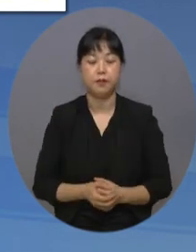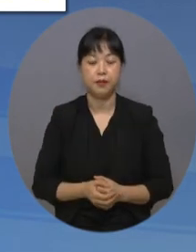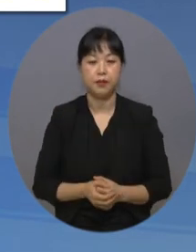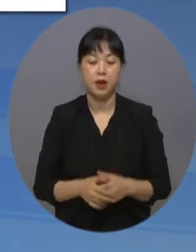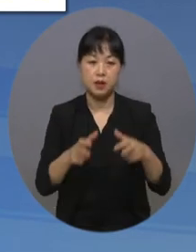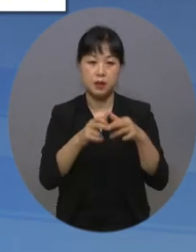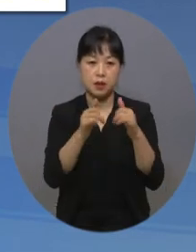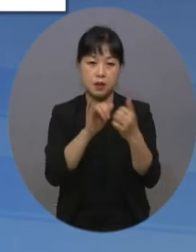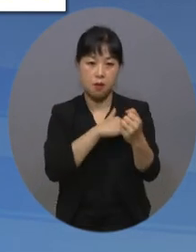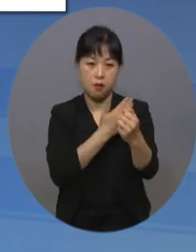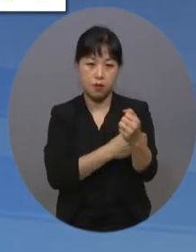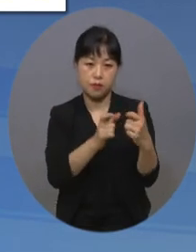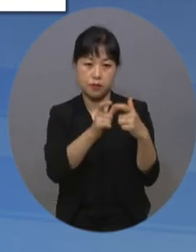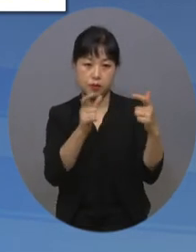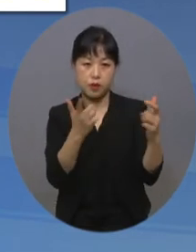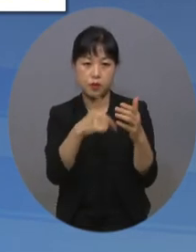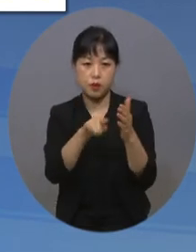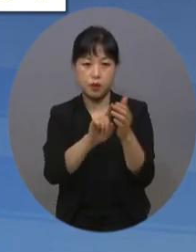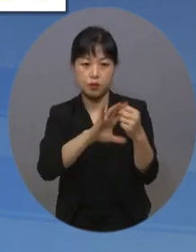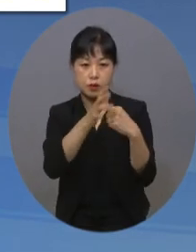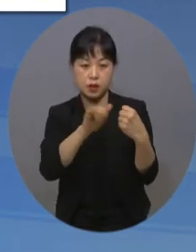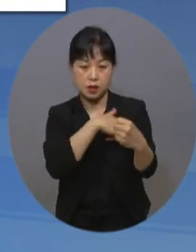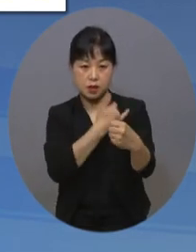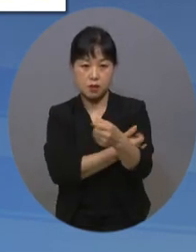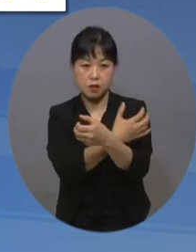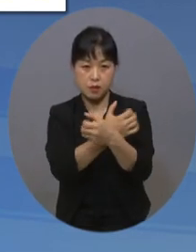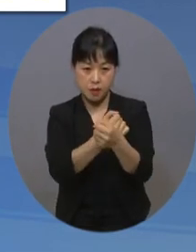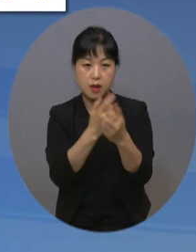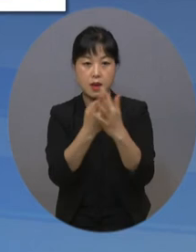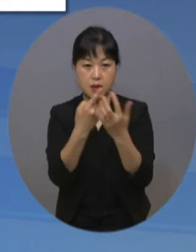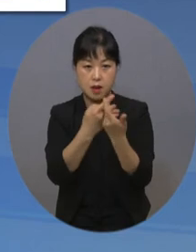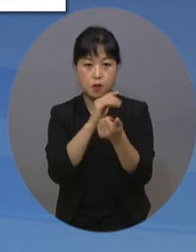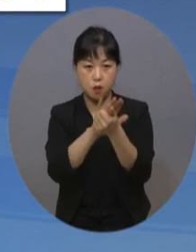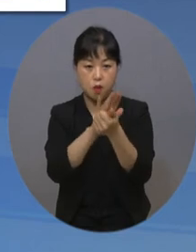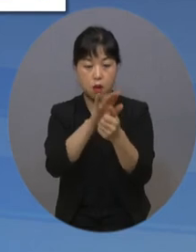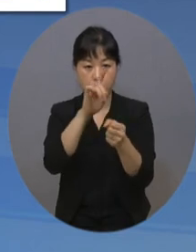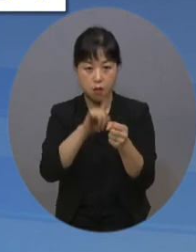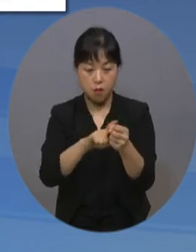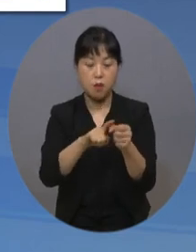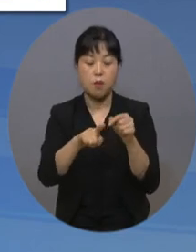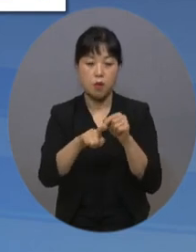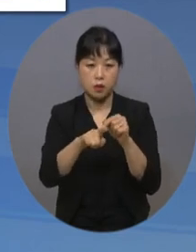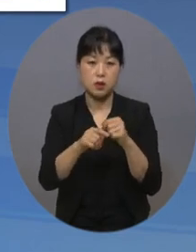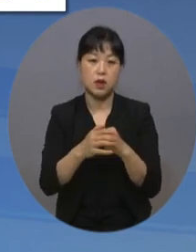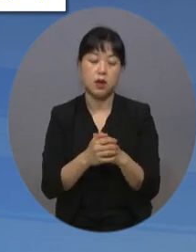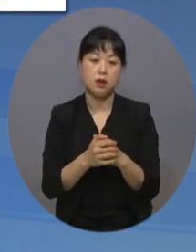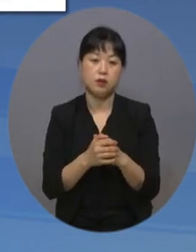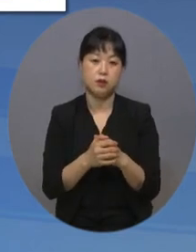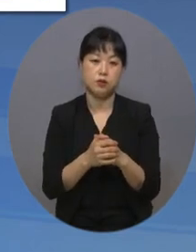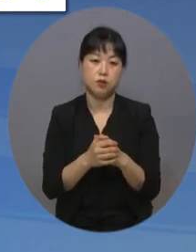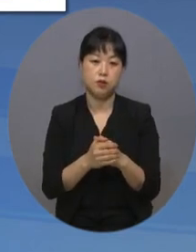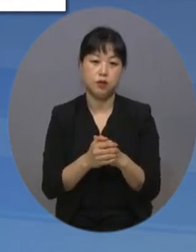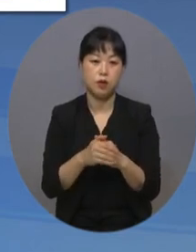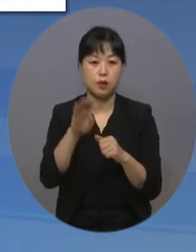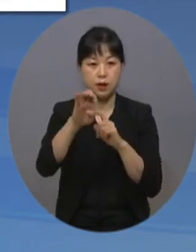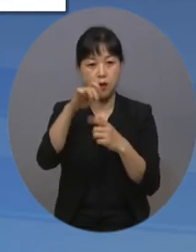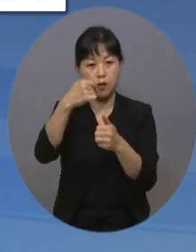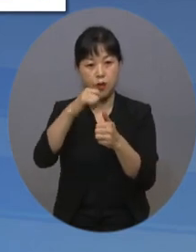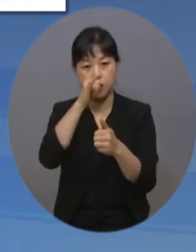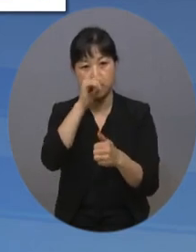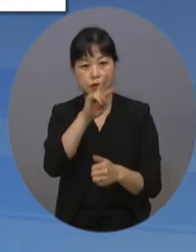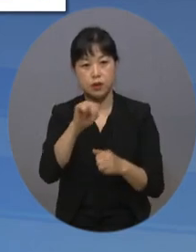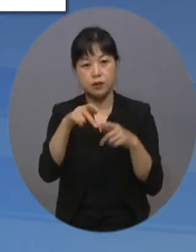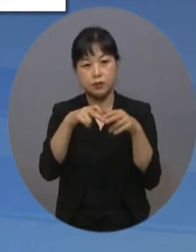장애인의 권리 증진을 위한 국제인권협약의 이해를 돕기 위한 e-learning 교육 콘텐츠 UN